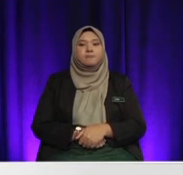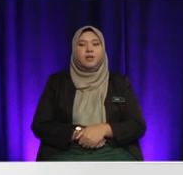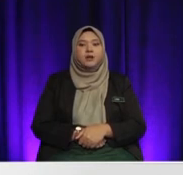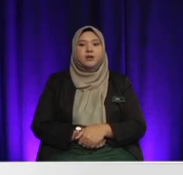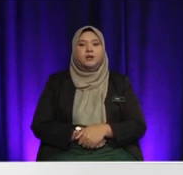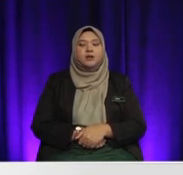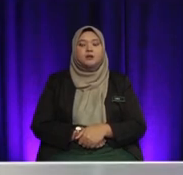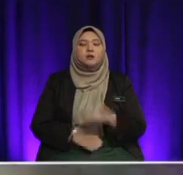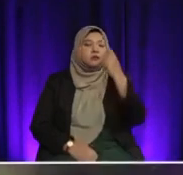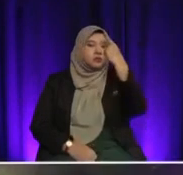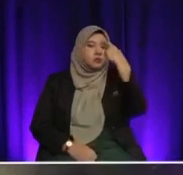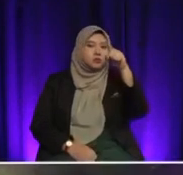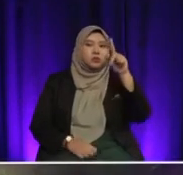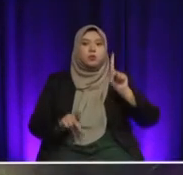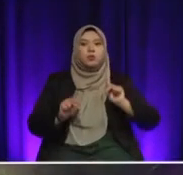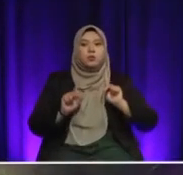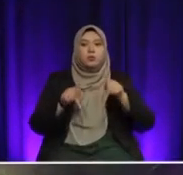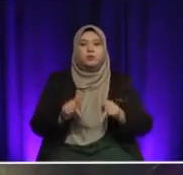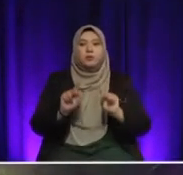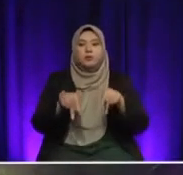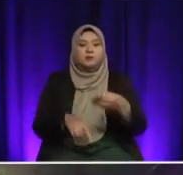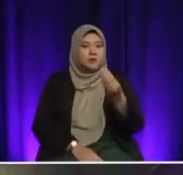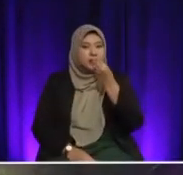saya masa hari raya.